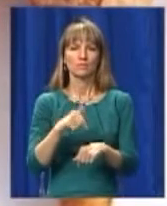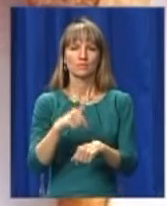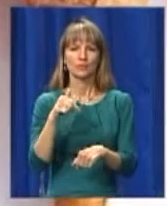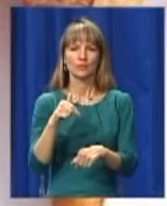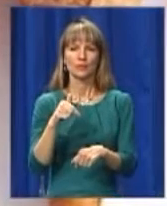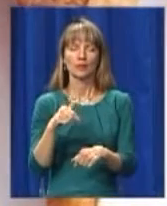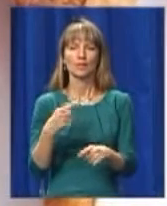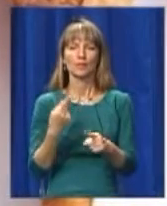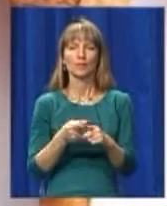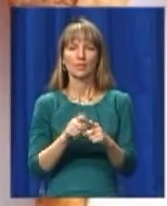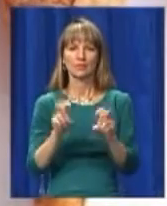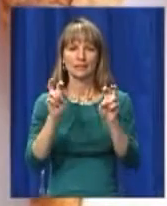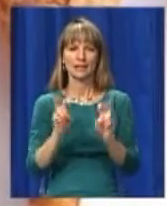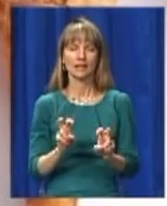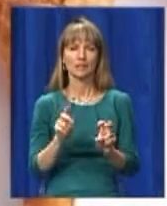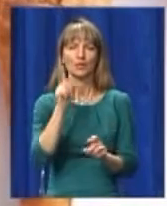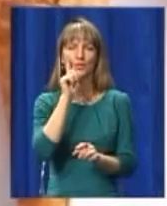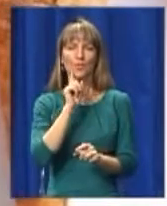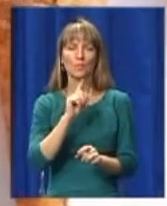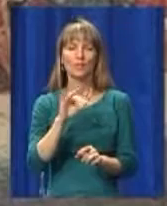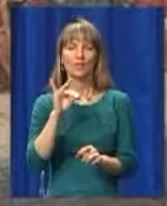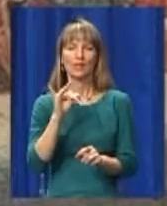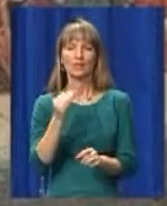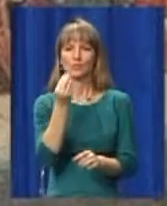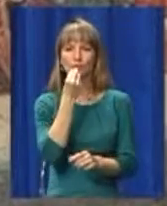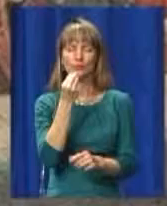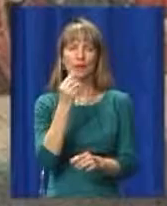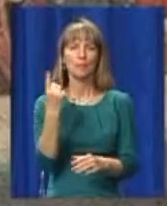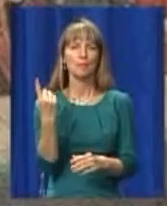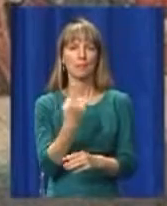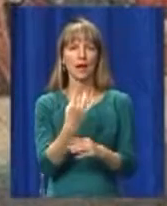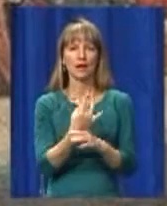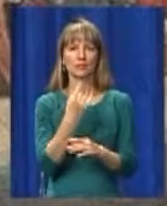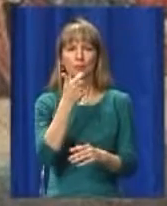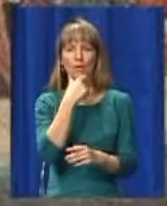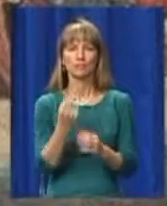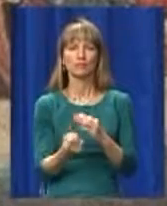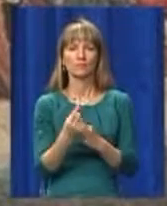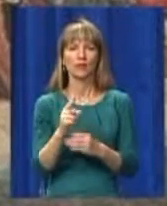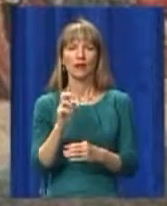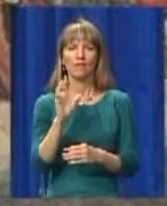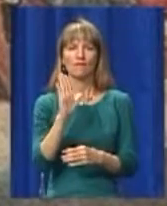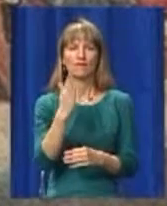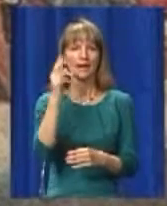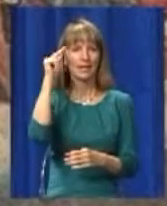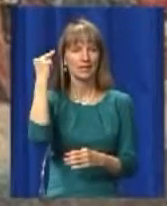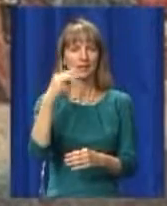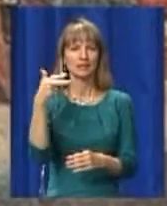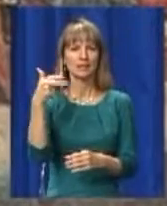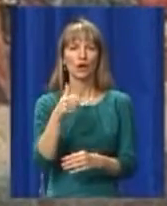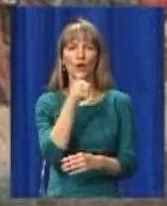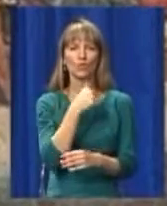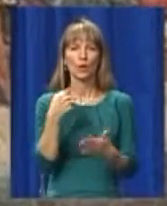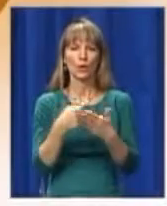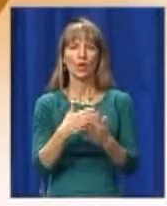любі. Отож, вмощуйтеся комфортніше і слухайте. Найперше морозиво з'явилося в Древньому Китаї в 3000 році